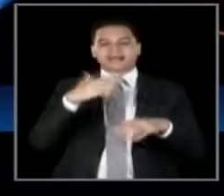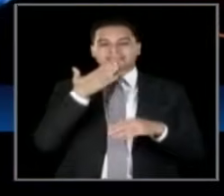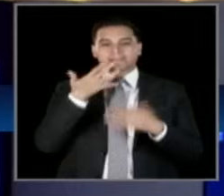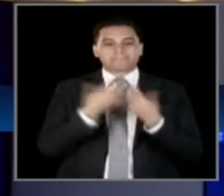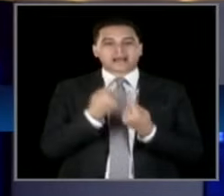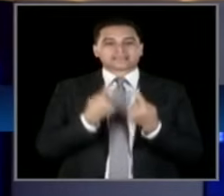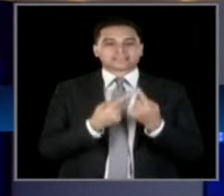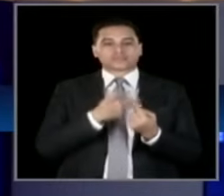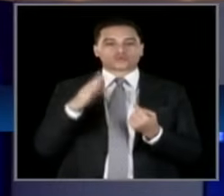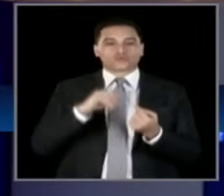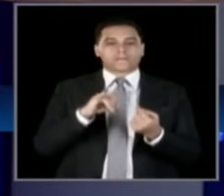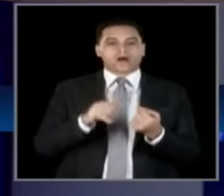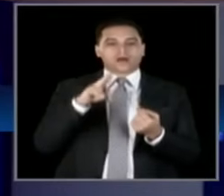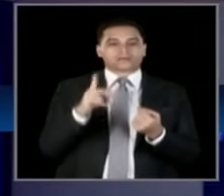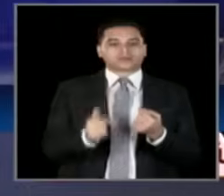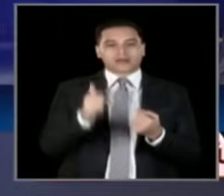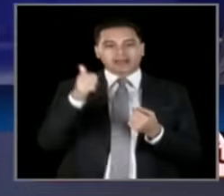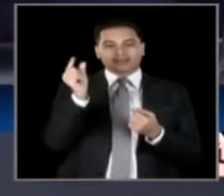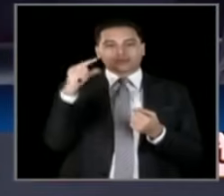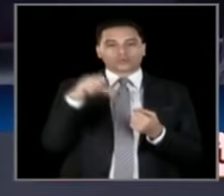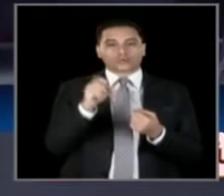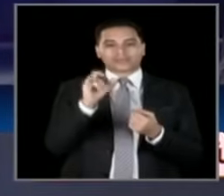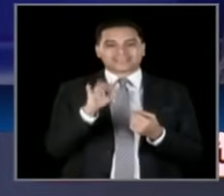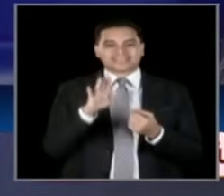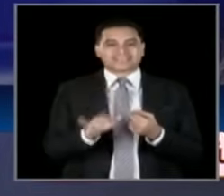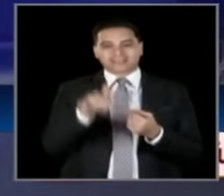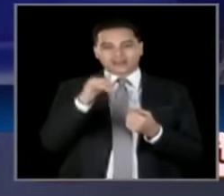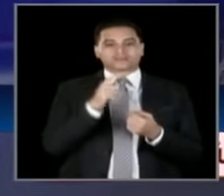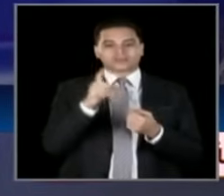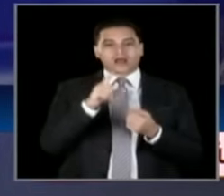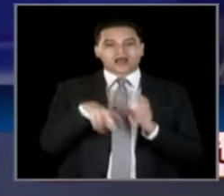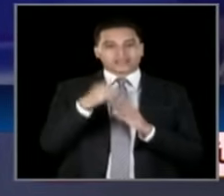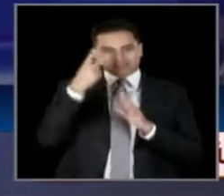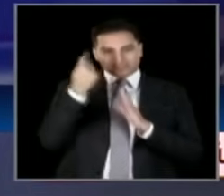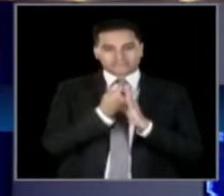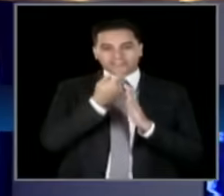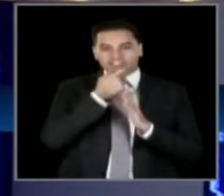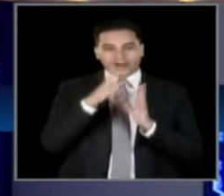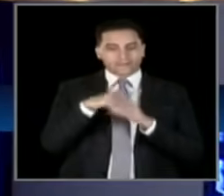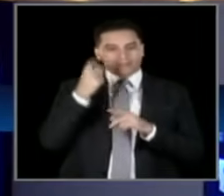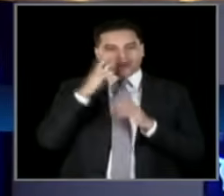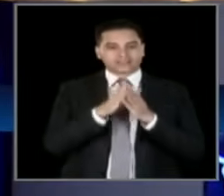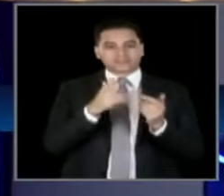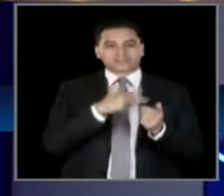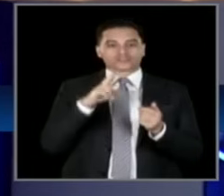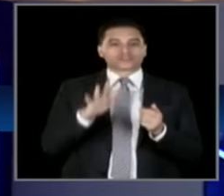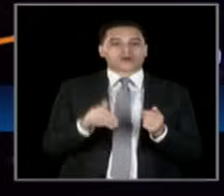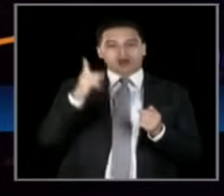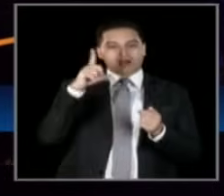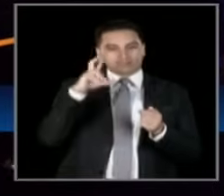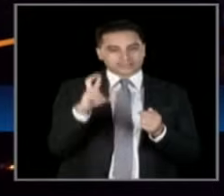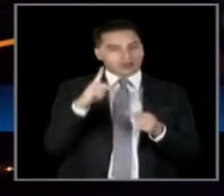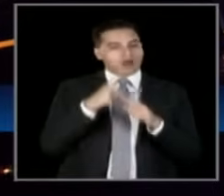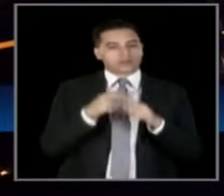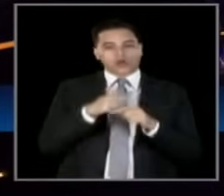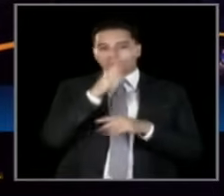تتبع جزيرة سومطرة؟ إندونيسيا. صح. أديب إنجليزي مؤلف كتاب الحنين إلى كاتالونيا، تشارلز ديكنز. غلط. ما